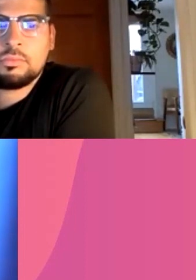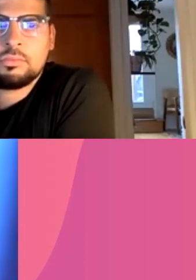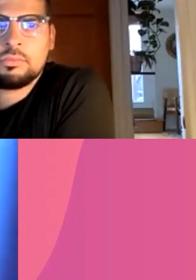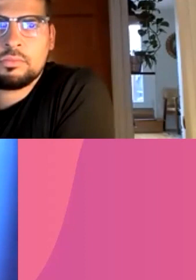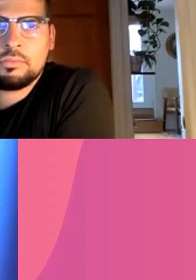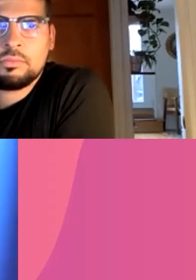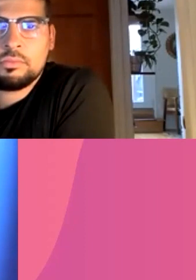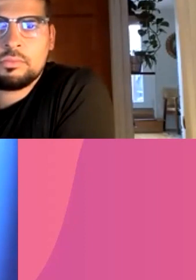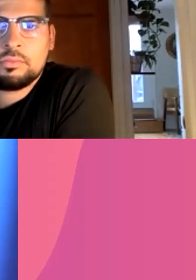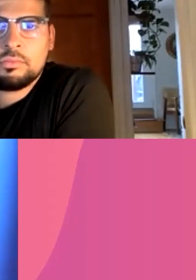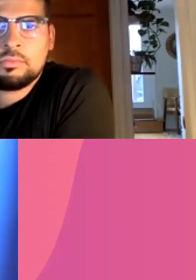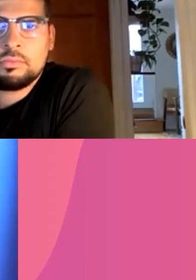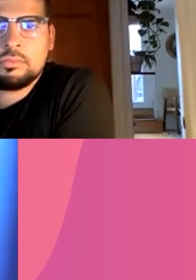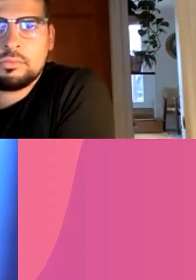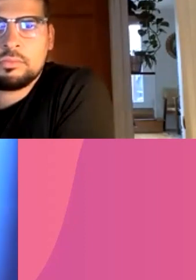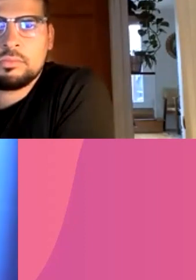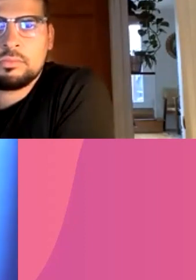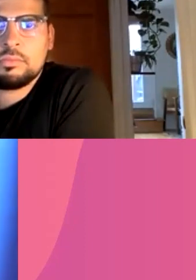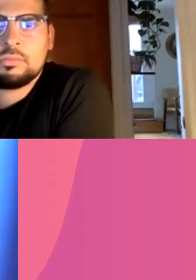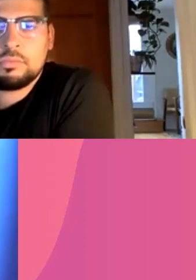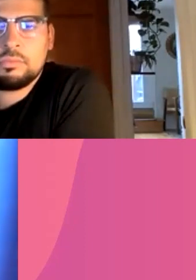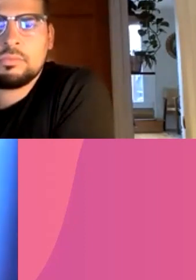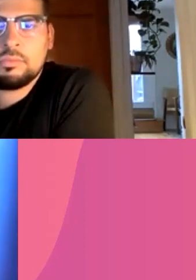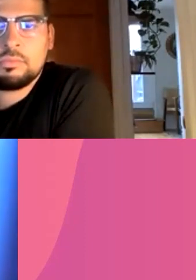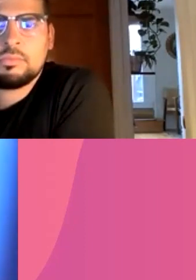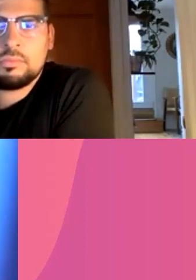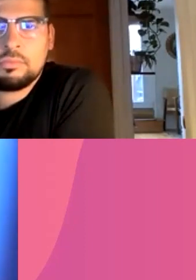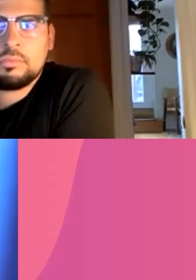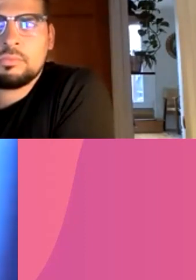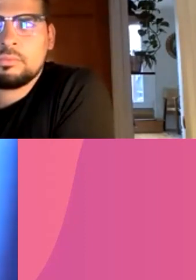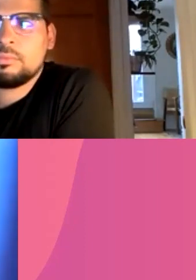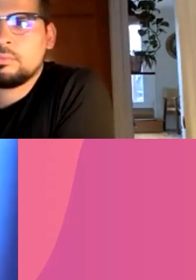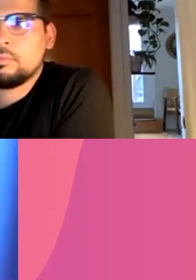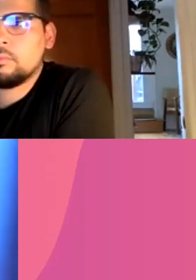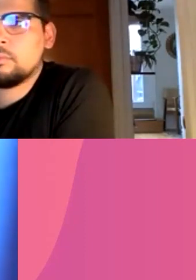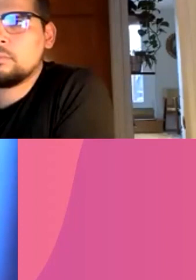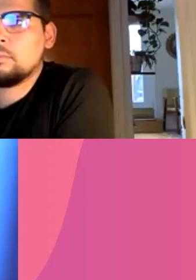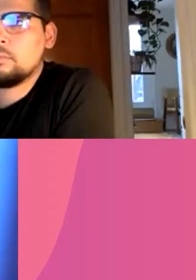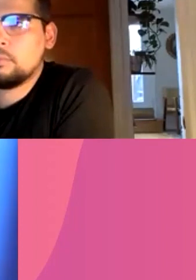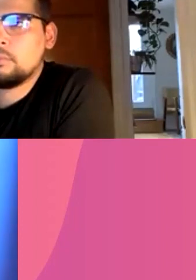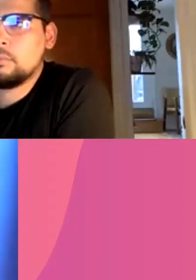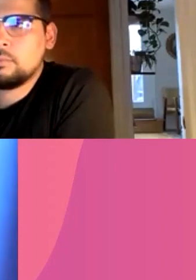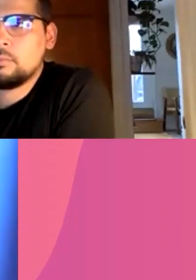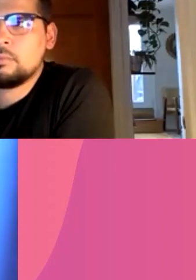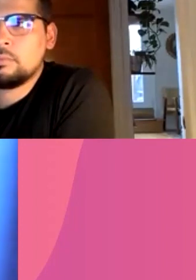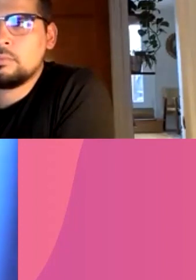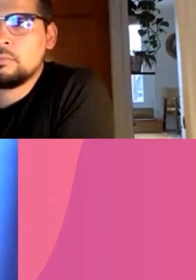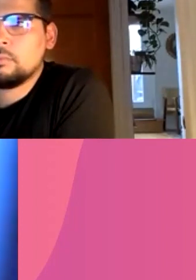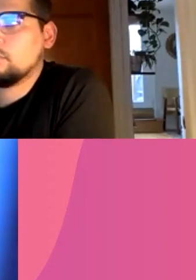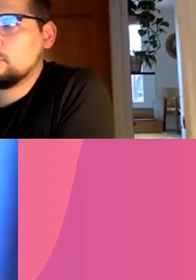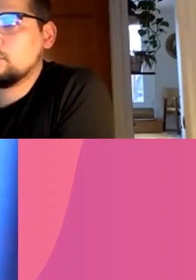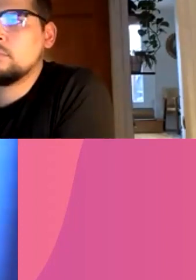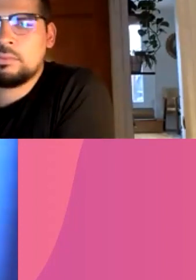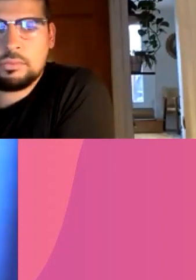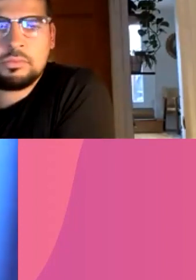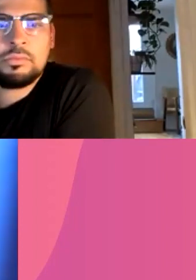chercheur ou fournisseur de soins intervenants. Ce sont des décisions que l'on doit prendre pour tenir compte de comment cela affecte le bien-être de la personne